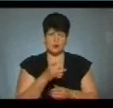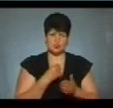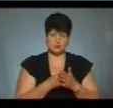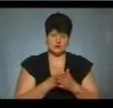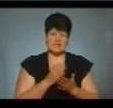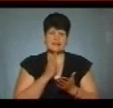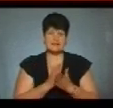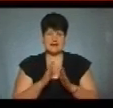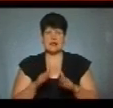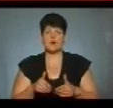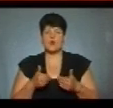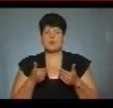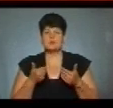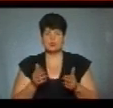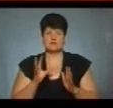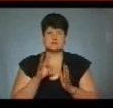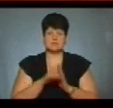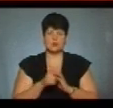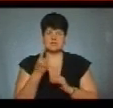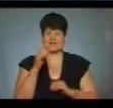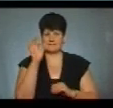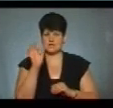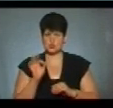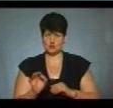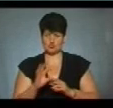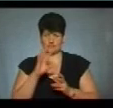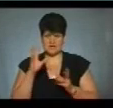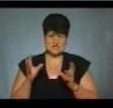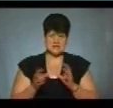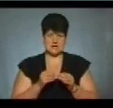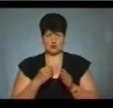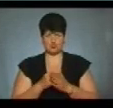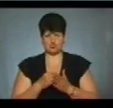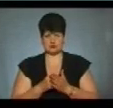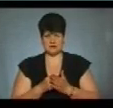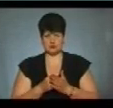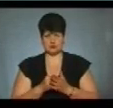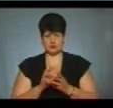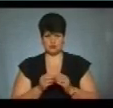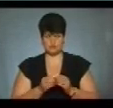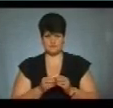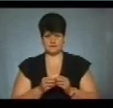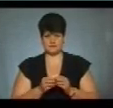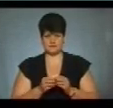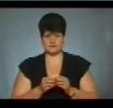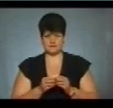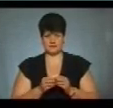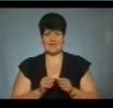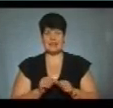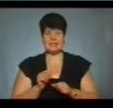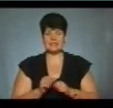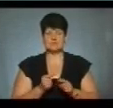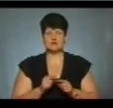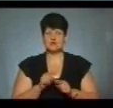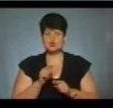є рекомендовано заложувати 1% від загального бюджету суми. Крім цього,